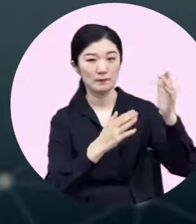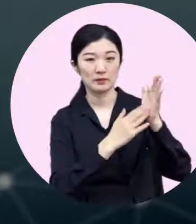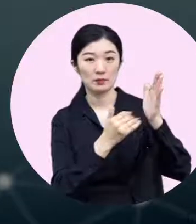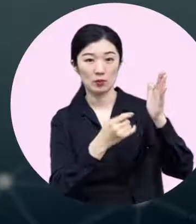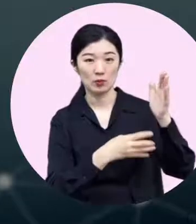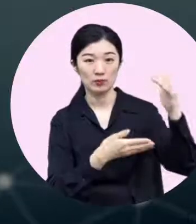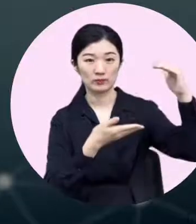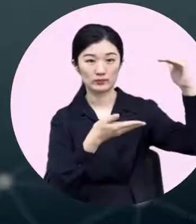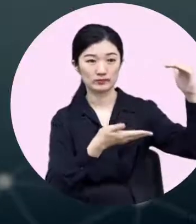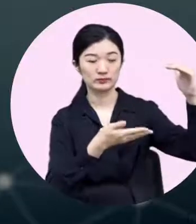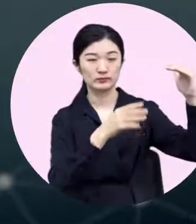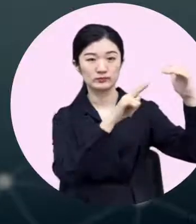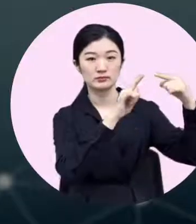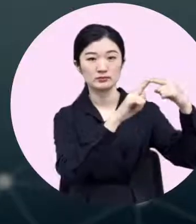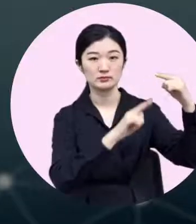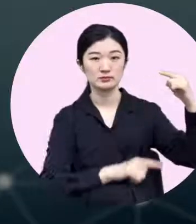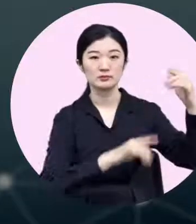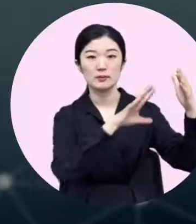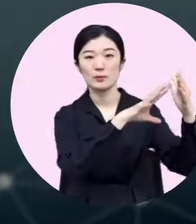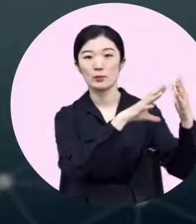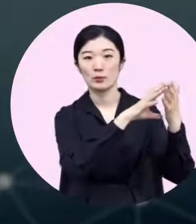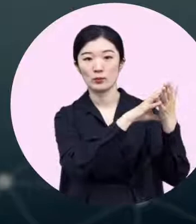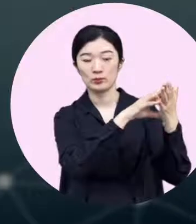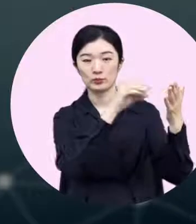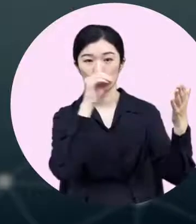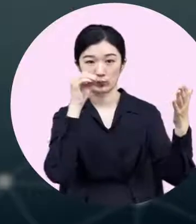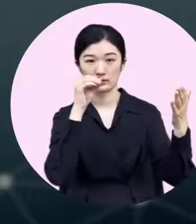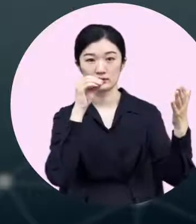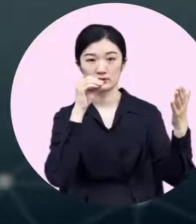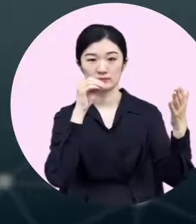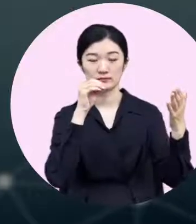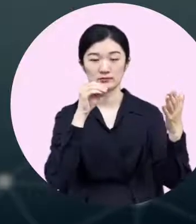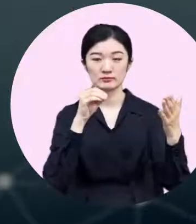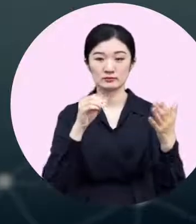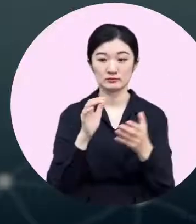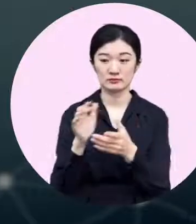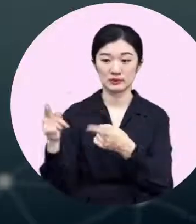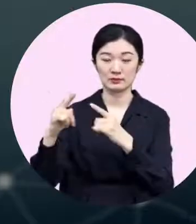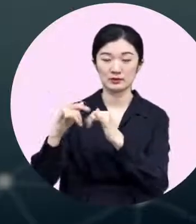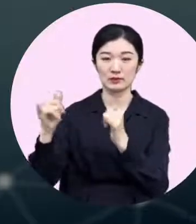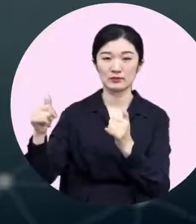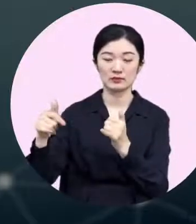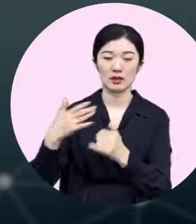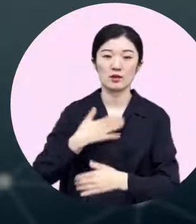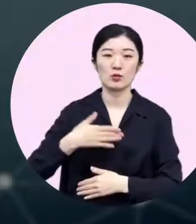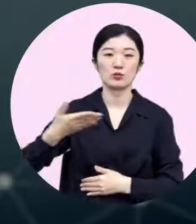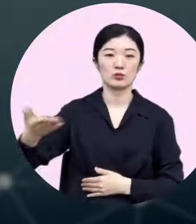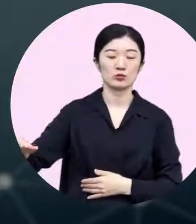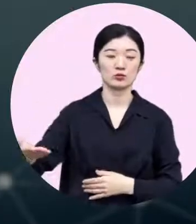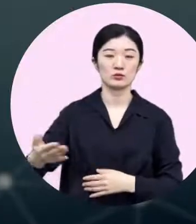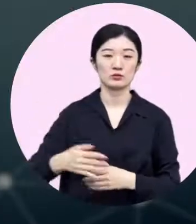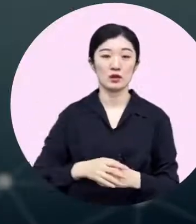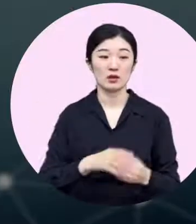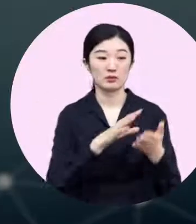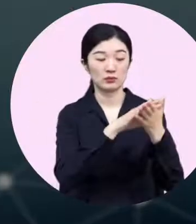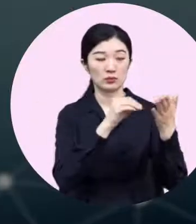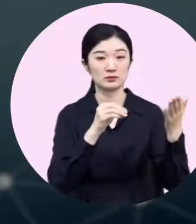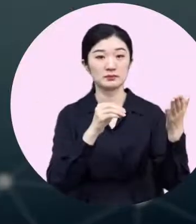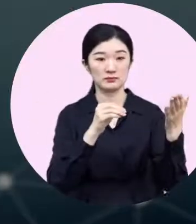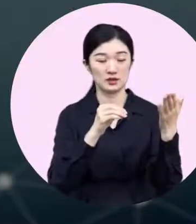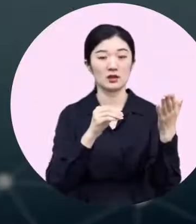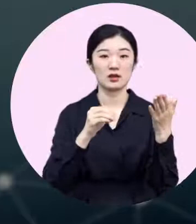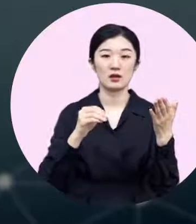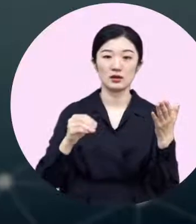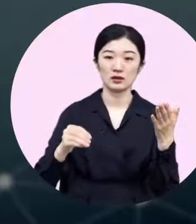부분이거든요. 참가자들한테 보내줘야 되는 부분이니까 이 부분만 복사를 하세요. 복사. 복사를 하시면 이제